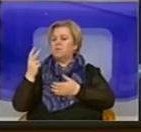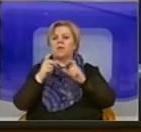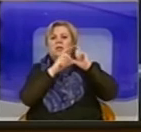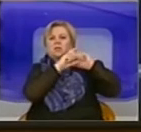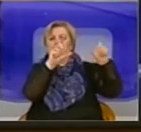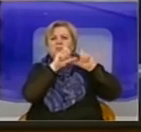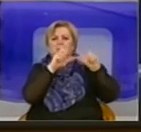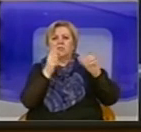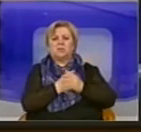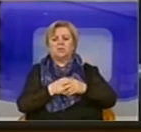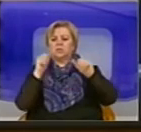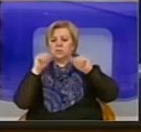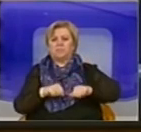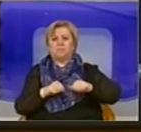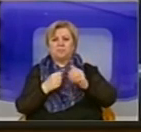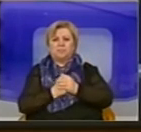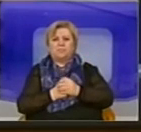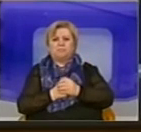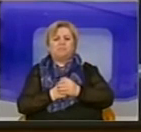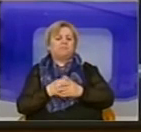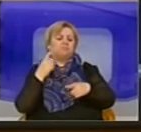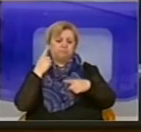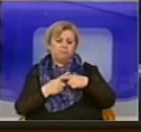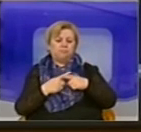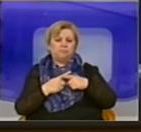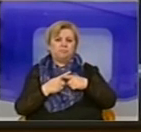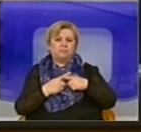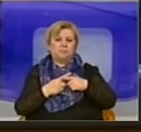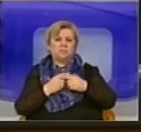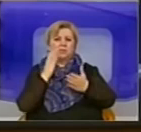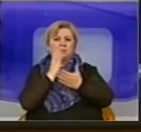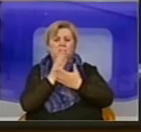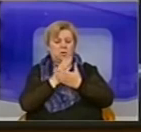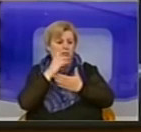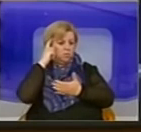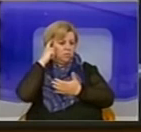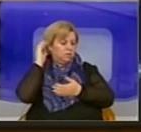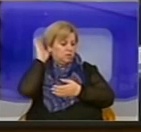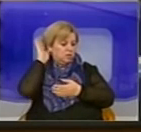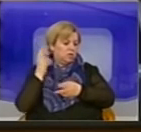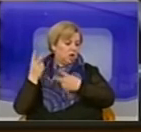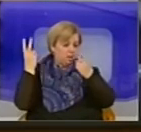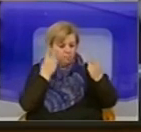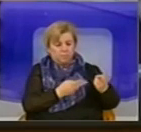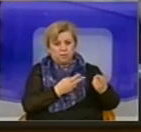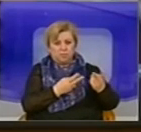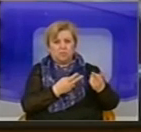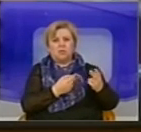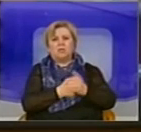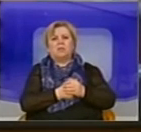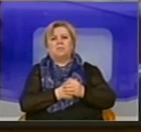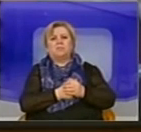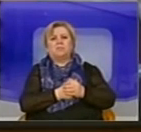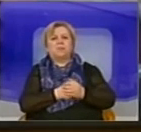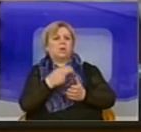institucioneve qeveritare. Kjo është krejtësisht normale në diplomaci, sepse zakonisht kur një kryeministër e pret kryeministrin homolog, i bjen që e